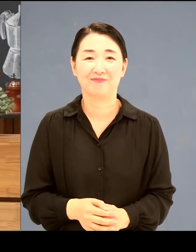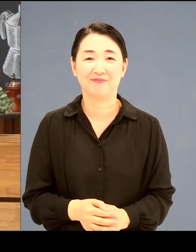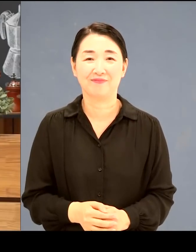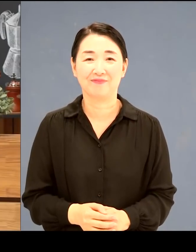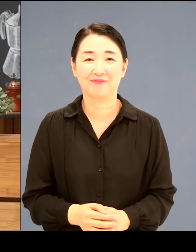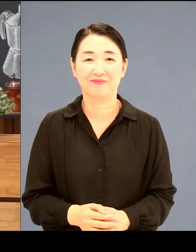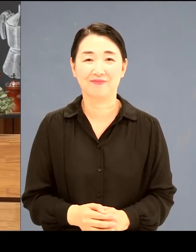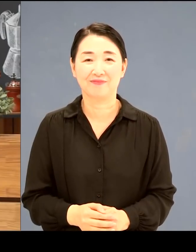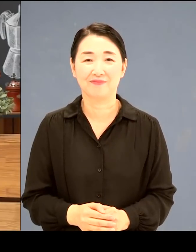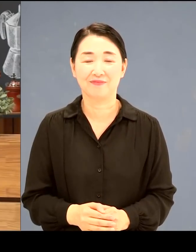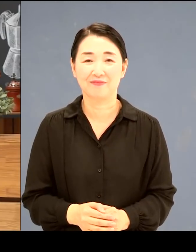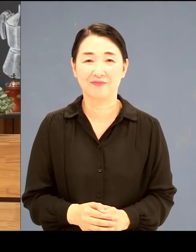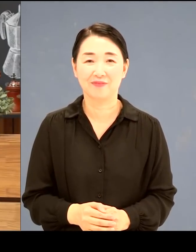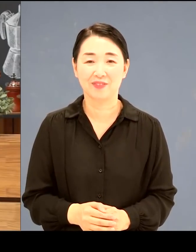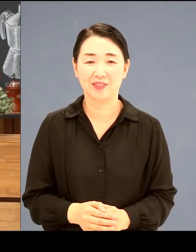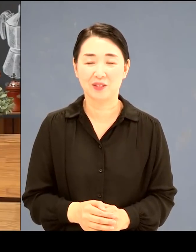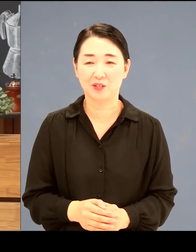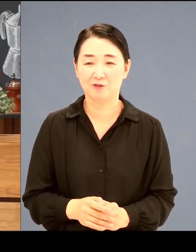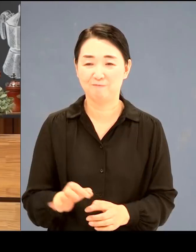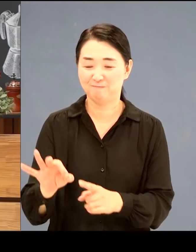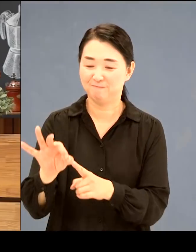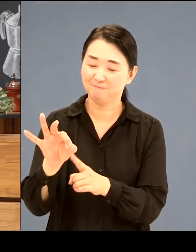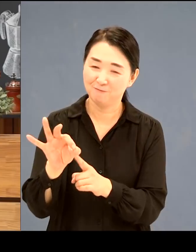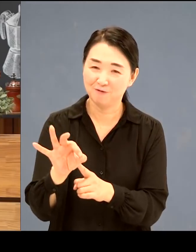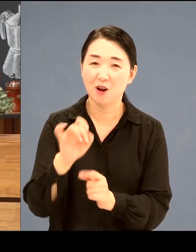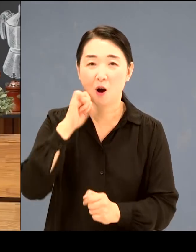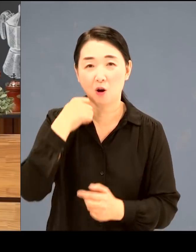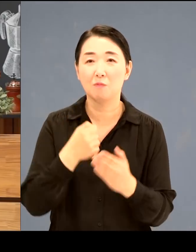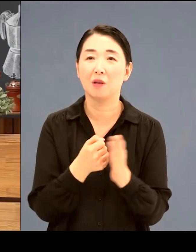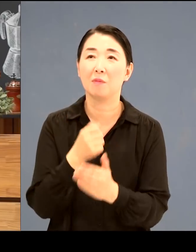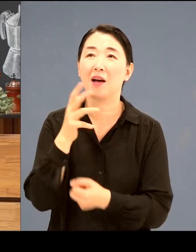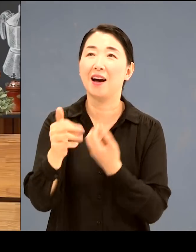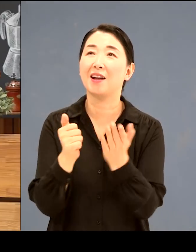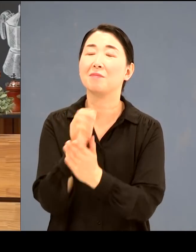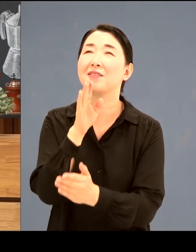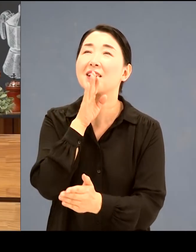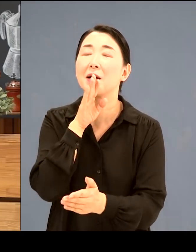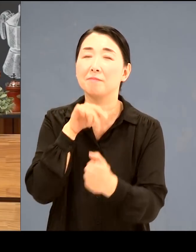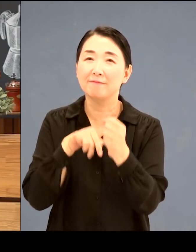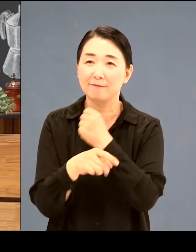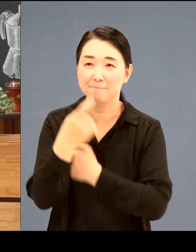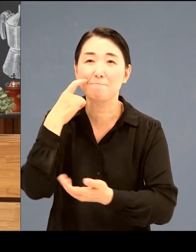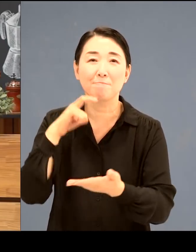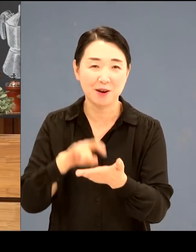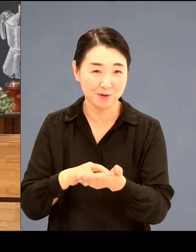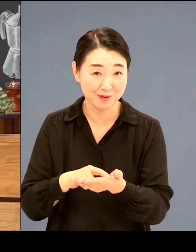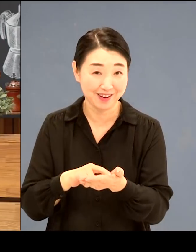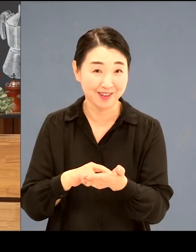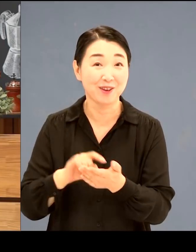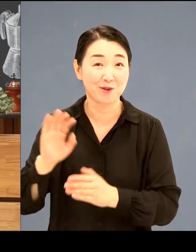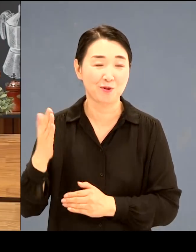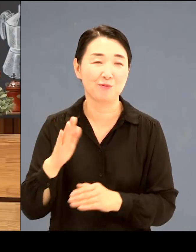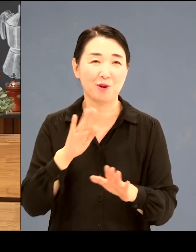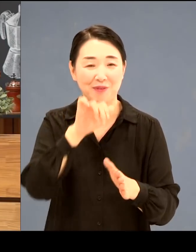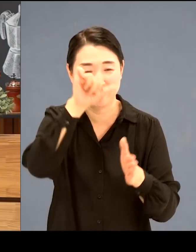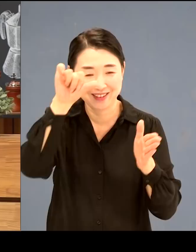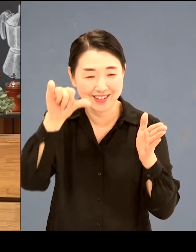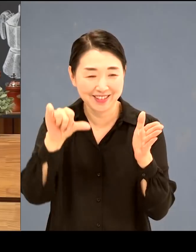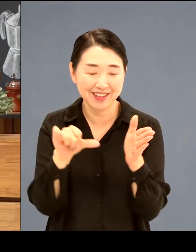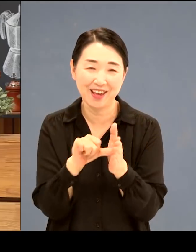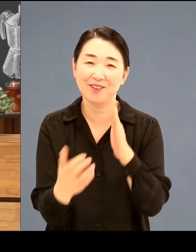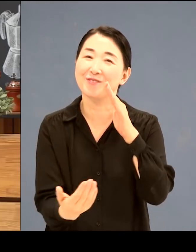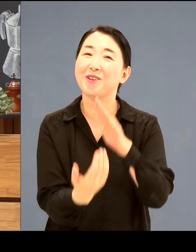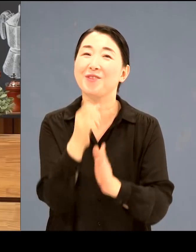같아요. 네, 이 물질의 어려움 속에서 하나님의 참 뜻을 알고 느끼게 되는 요즘이 비로소 자신의 인생 최고